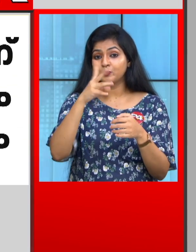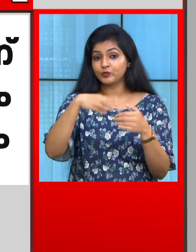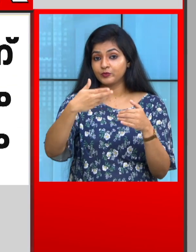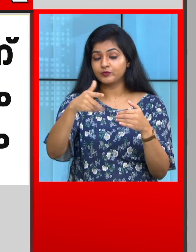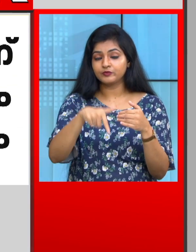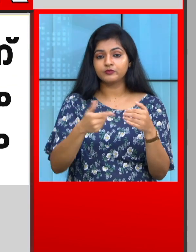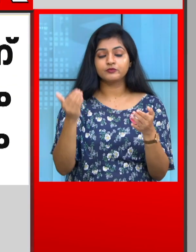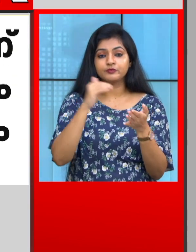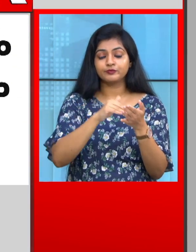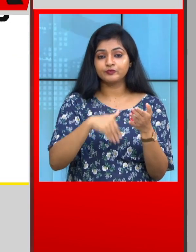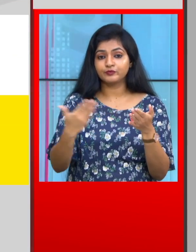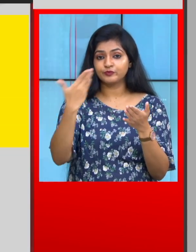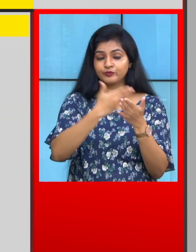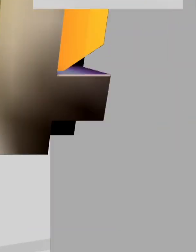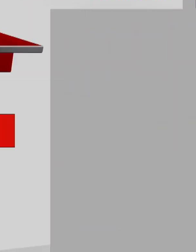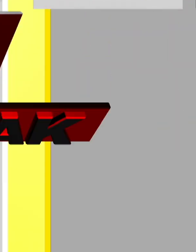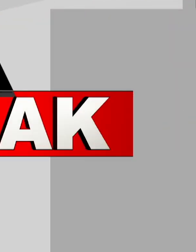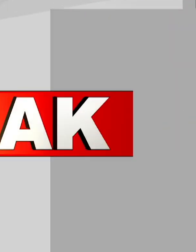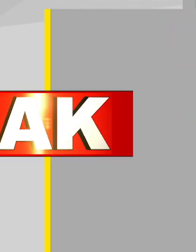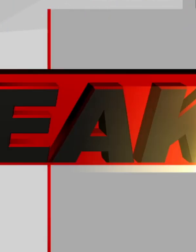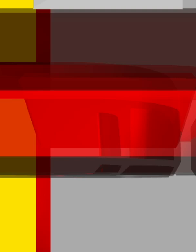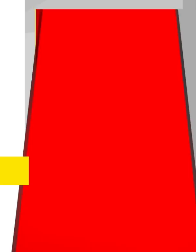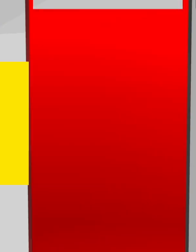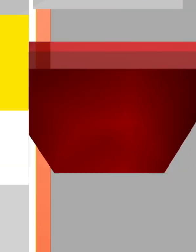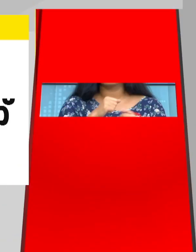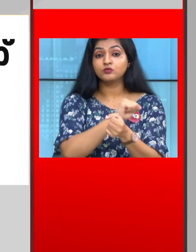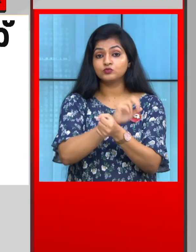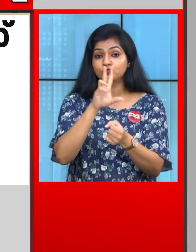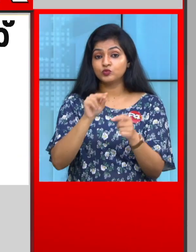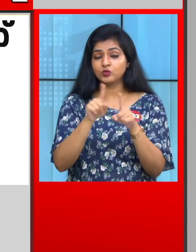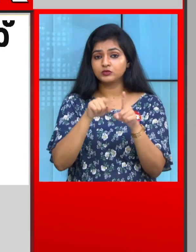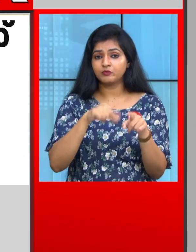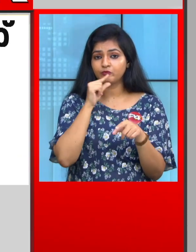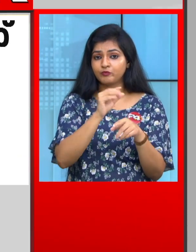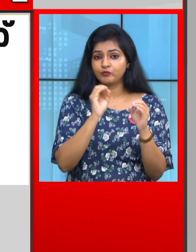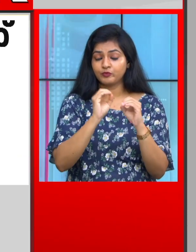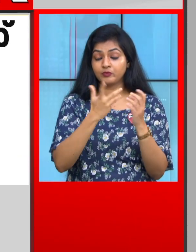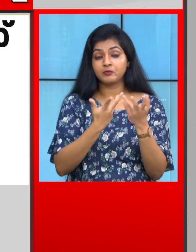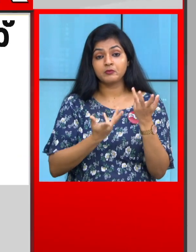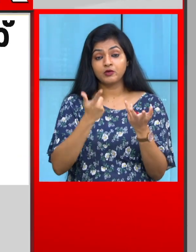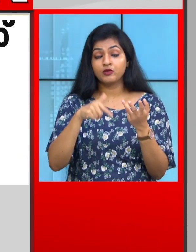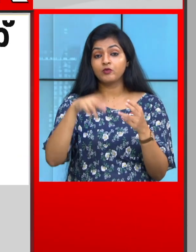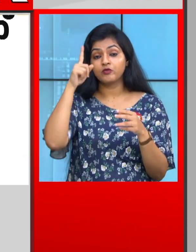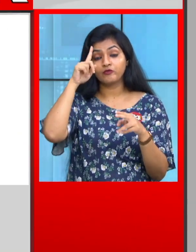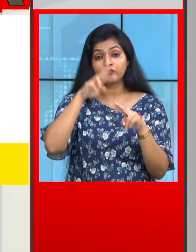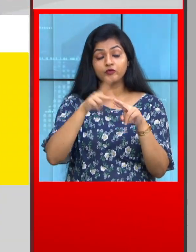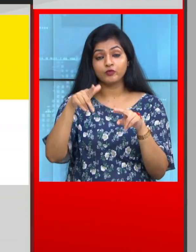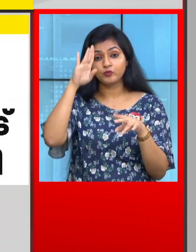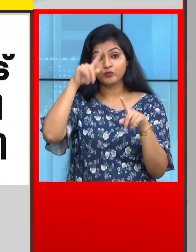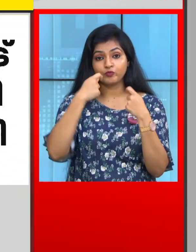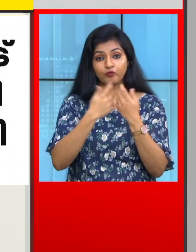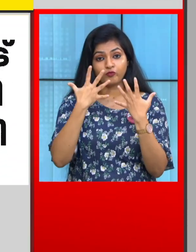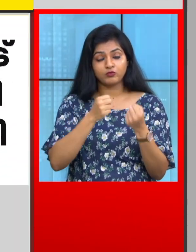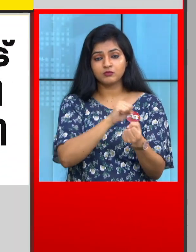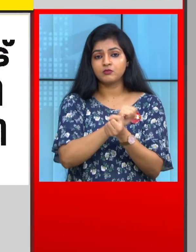പോകുന്നത്. നോട്ട് ടു അറസ്റ്റ് ഇല്ല എന്നുള്ളതാണ് ഏറ്റവും പ്രധാനപ്പെട്ട കാര്യം. പോലീസിന് വേണമെങ്കിൽ അറസ്റ്റിലേക്ക് അടക്കം പോകാവുന്ന എല്ലാ സ്വാതന്ത്ര്യവുമുണ്ട്. പക്ഷെ അത്